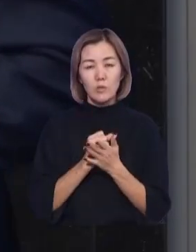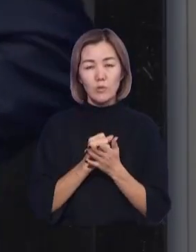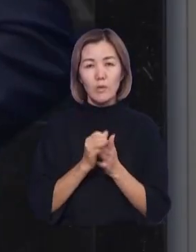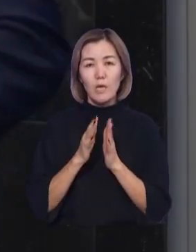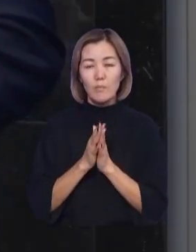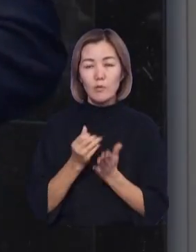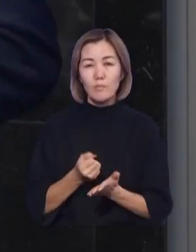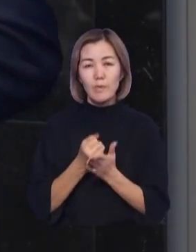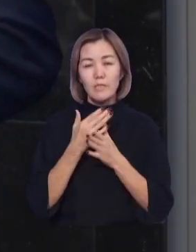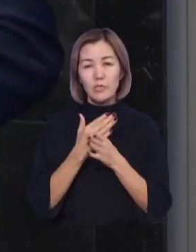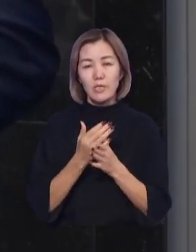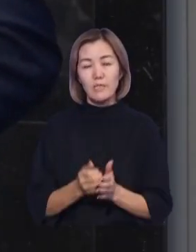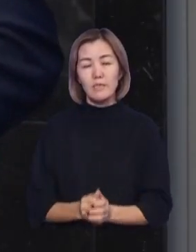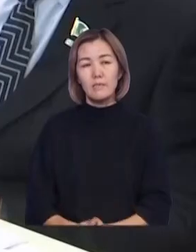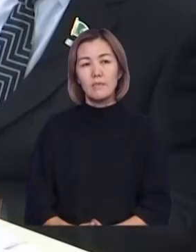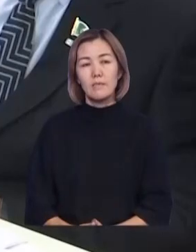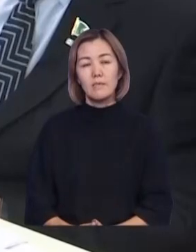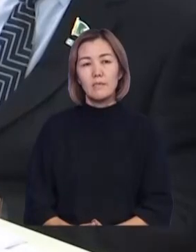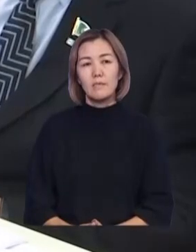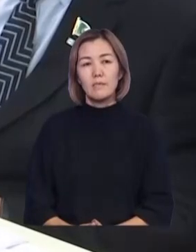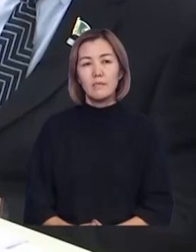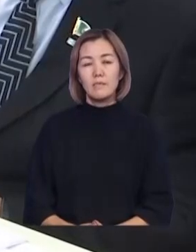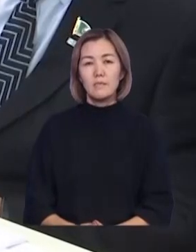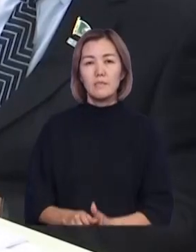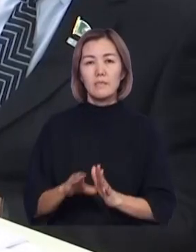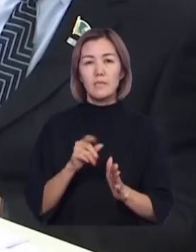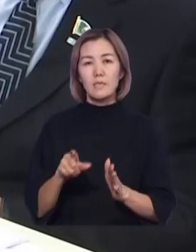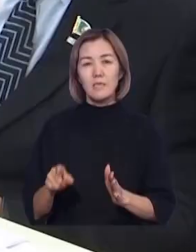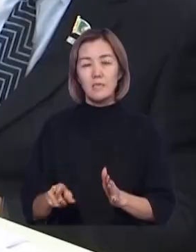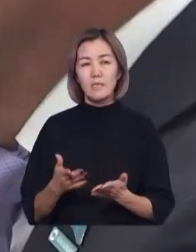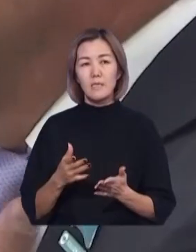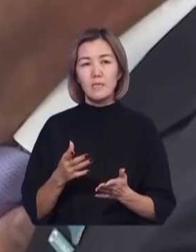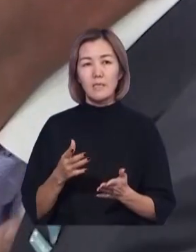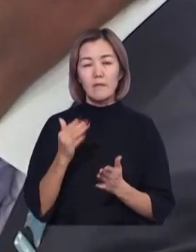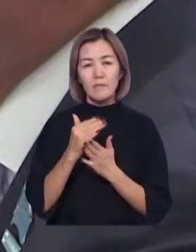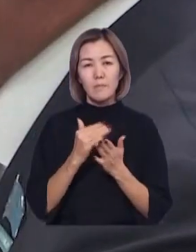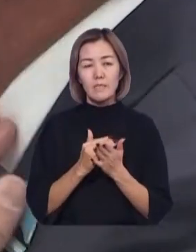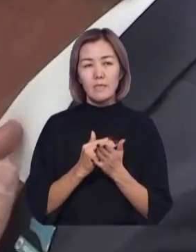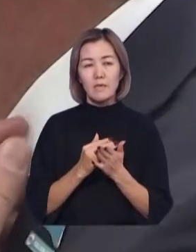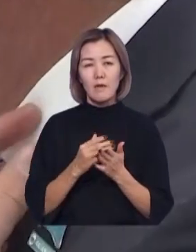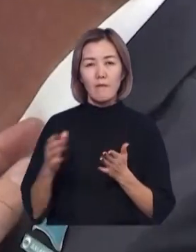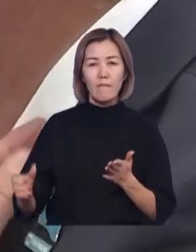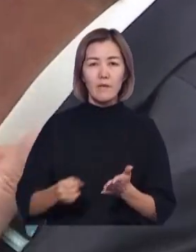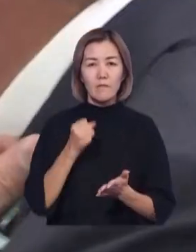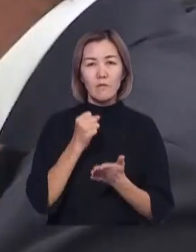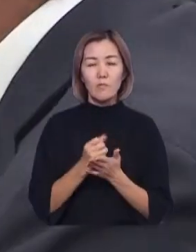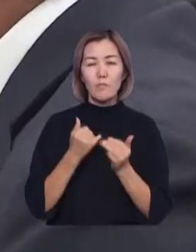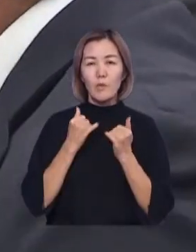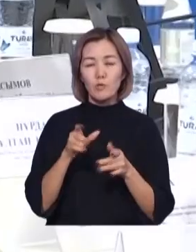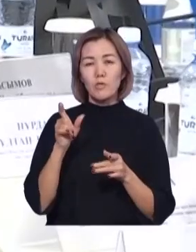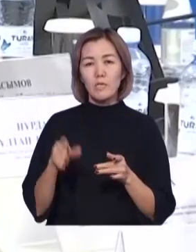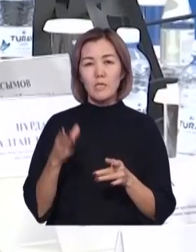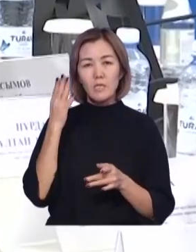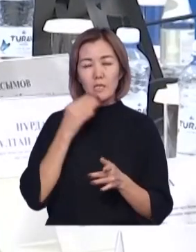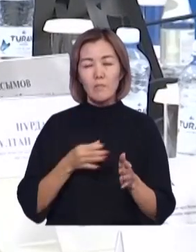просим поддержать далее народные избранники рассмотрели список кандидатов выдвинутых на звание почётный гражданин